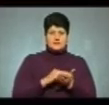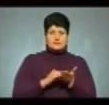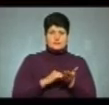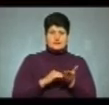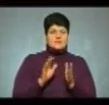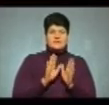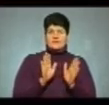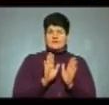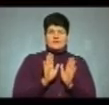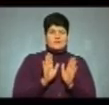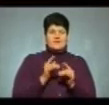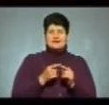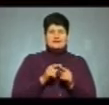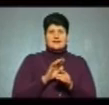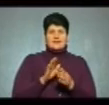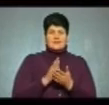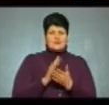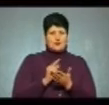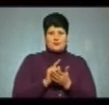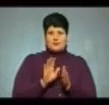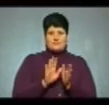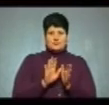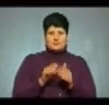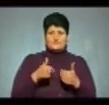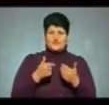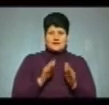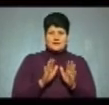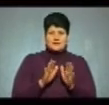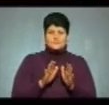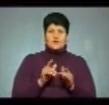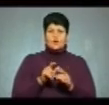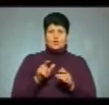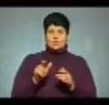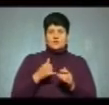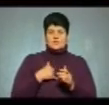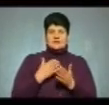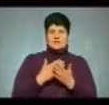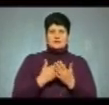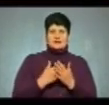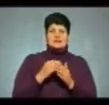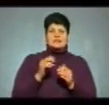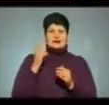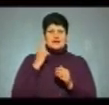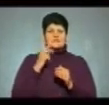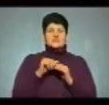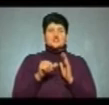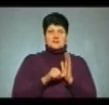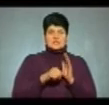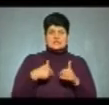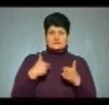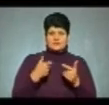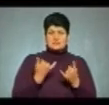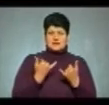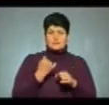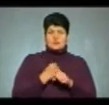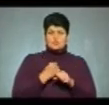написати? Ні, це не є обов'язковим для цього таке звернення. Просто люди, в нас є приклад, там Київська 16 до нас звернулися, і ми зараз над тим